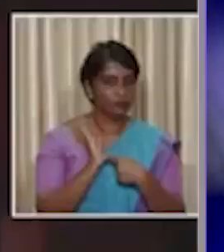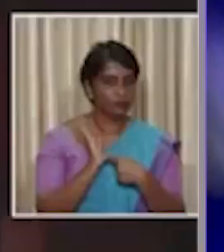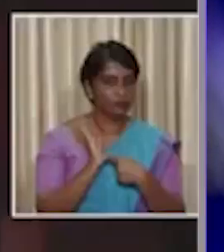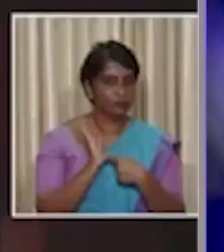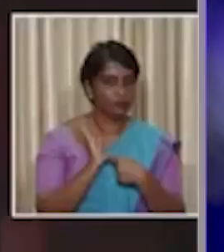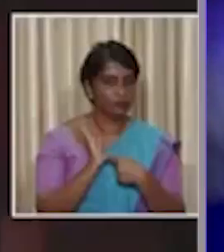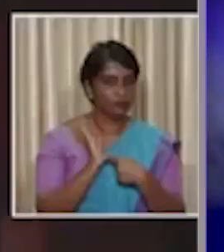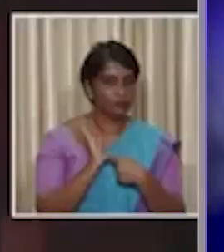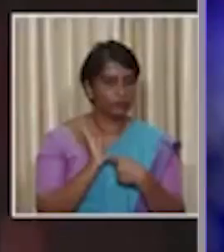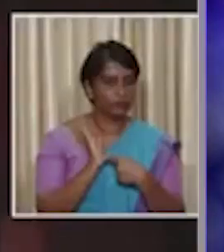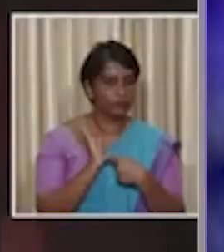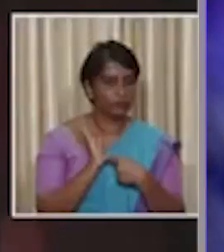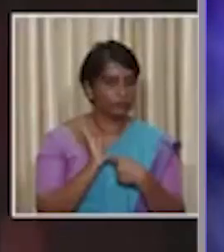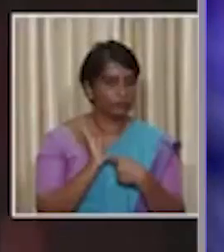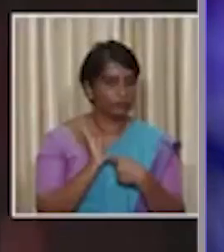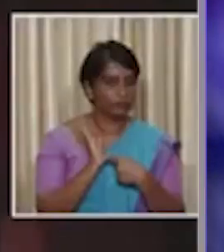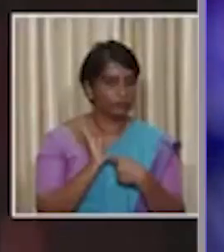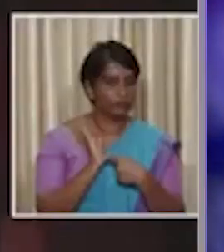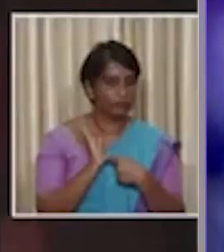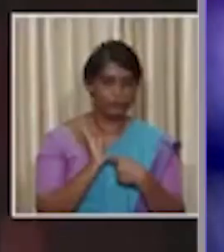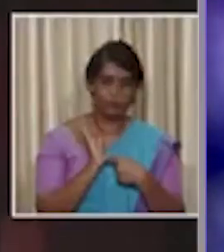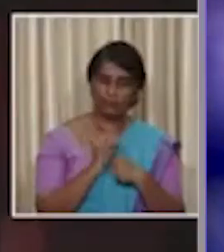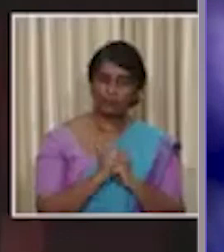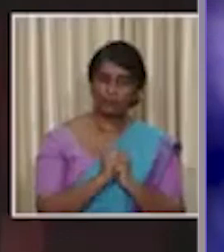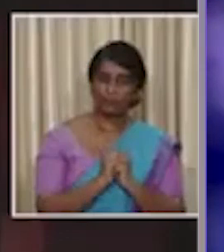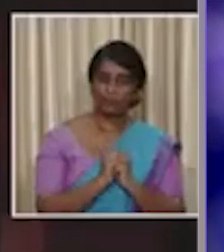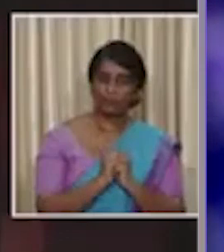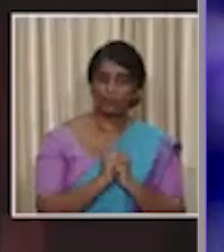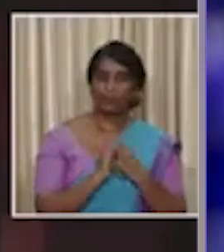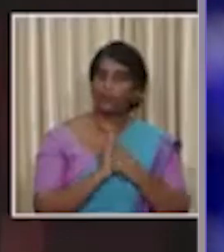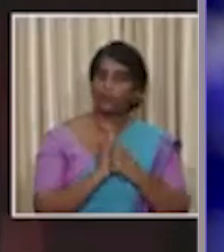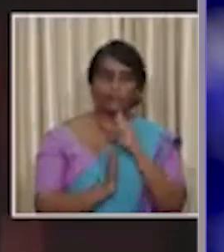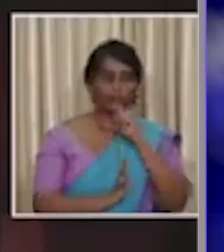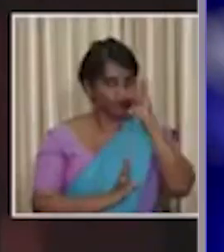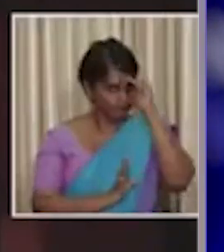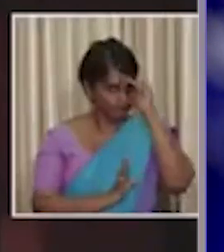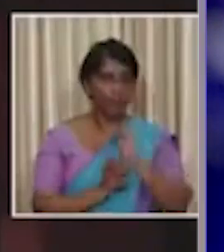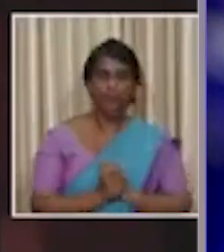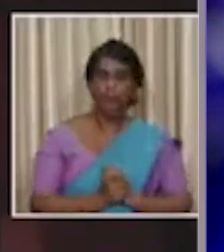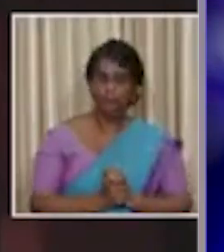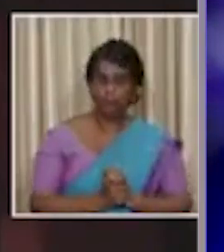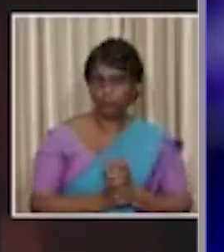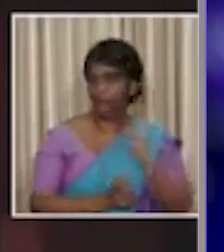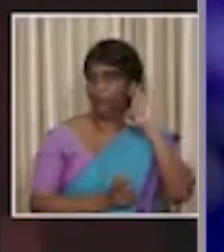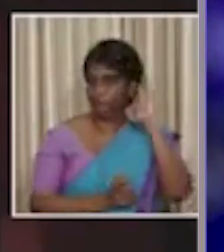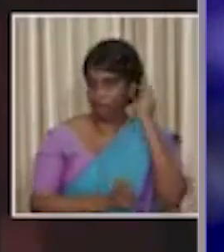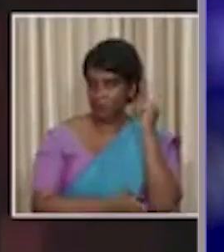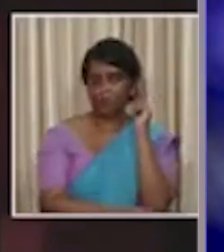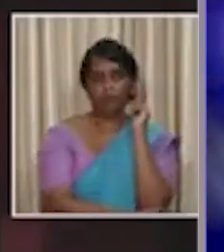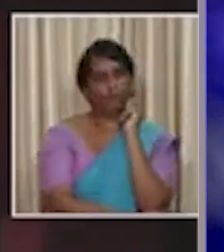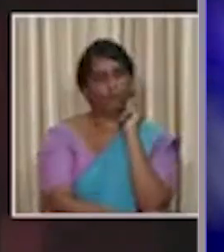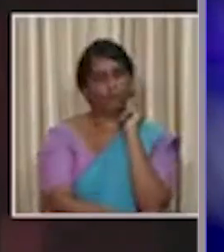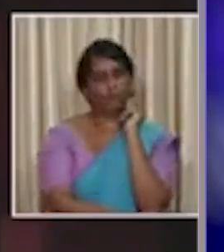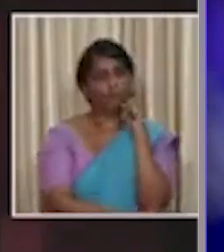நாட்டை வங்குரோத்து நிலைக்கு கொண்டு சென்றவர்களை சட்டத்திற்கு முன்னால் கொண்டு செல்ல வேண்டும் என நாங்கள் தொடர்ந்து தெரிவித்து வந்தோம்.